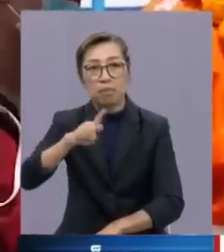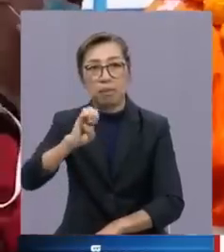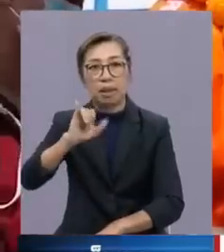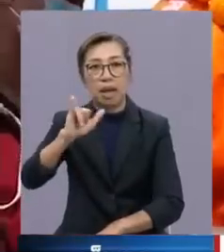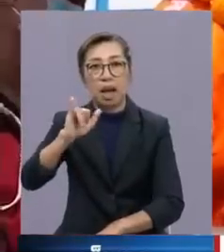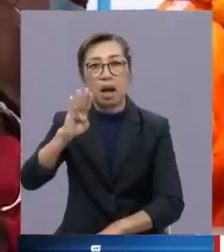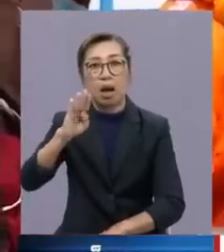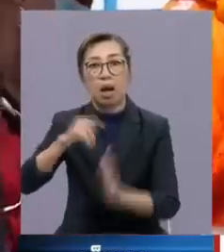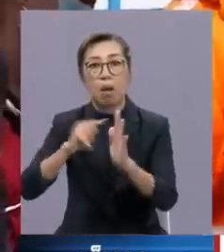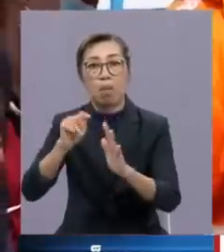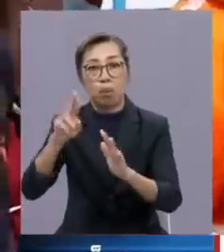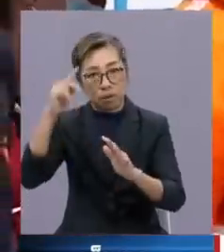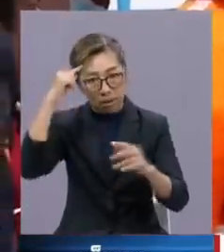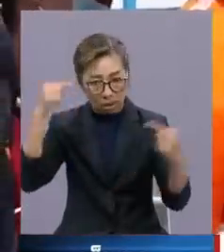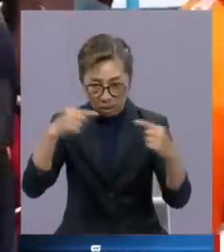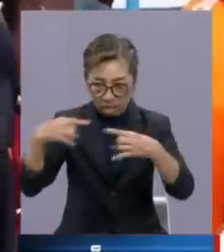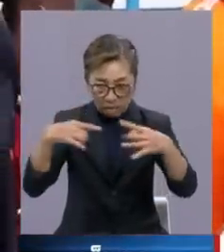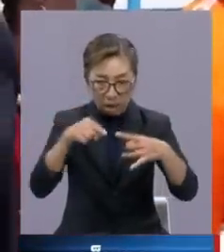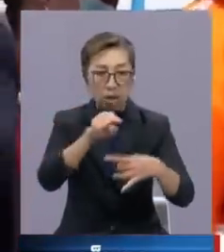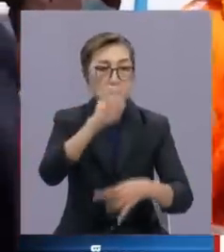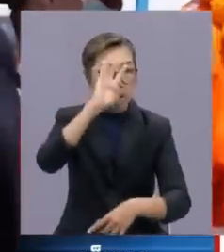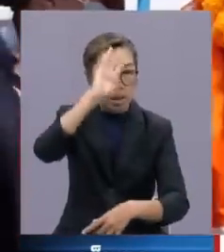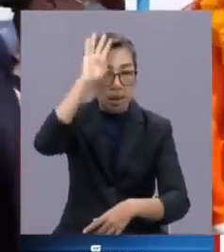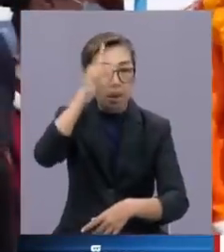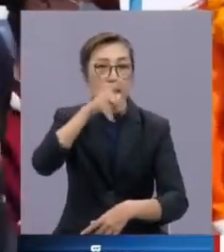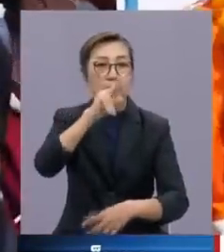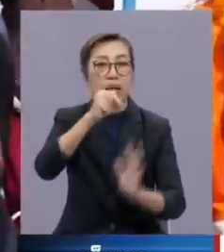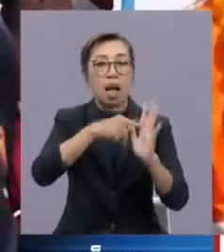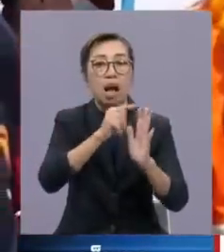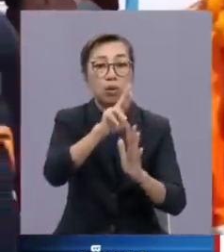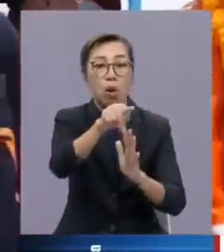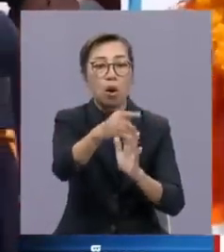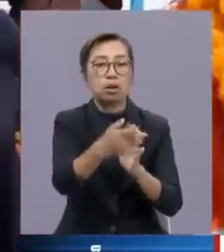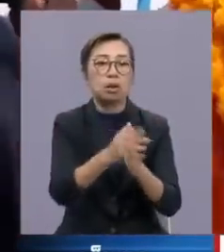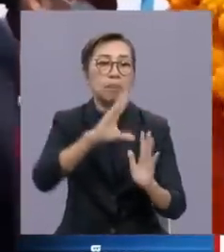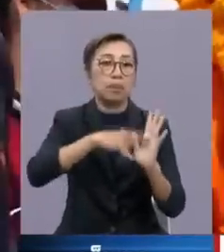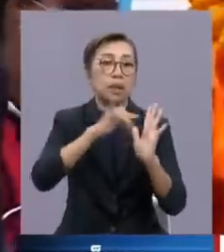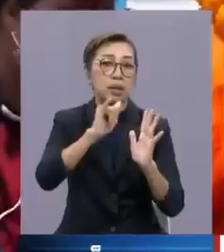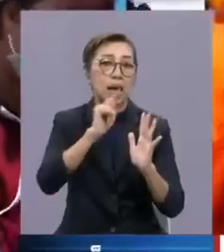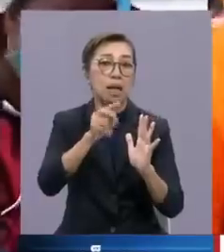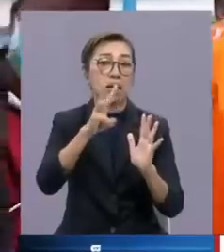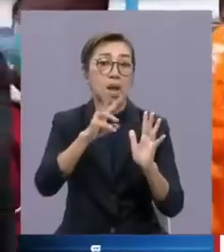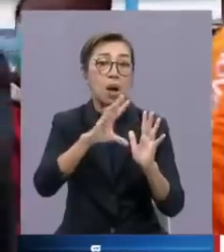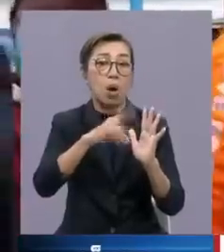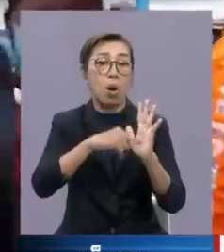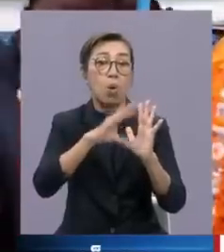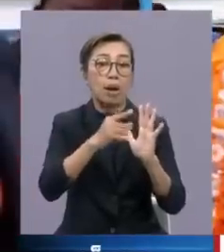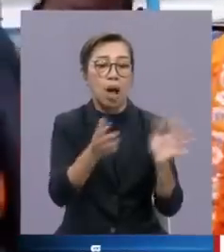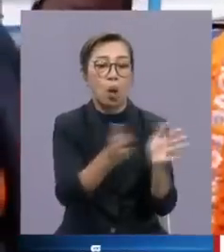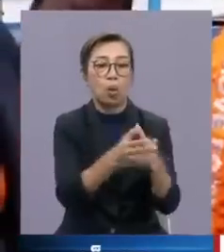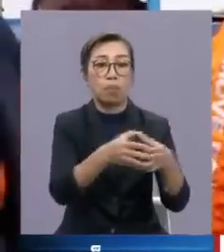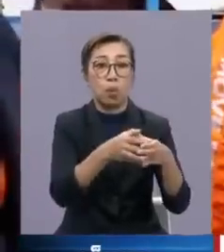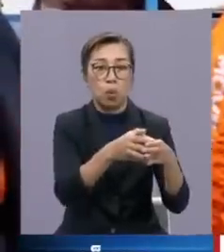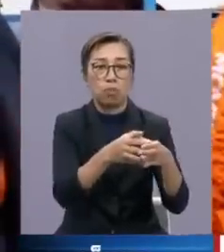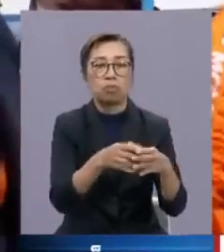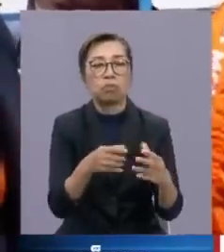กุลโดยมีคุณธนาธรกับคุณชัยธวัฒน์ยืนข้างฝั่งของคุณพิธาเนี่ยนะครับถ้าจำกันได้เนี่ยโชว์ให้เห็นแบบนี้ช่วงปลายเดือนกุม